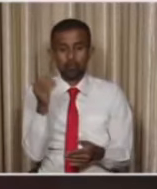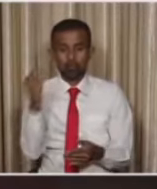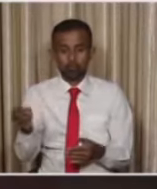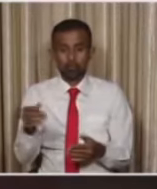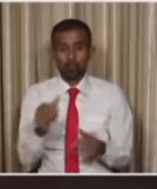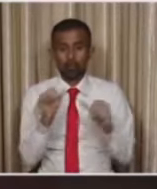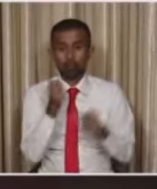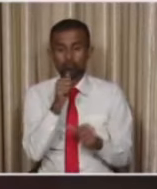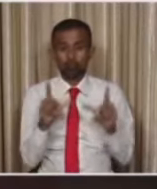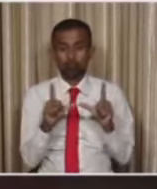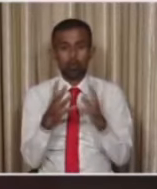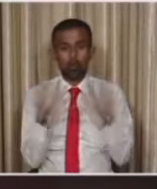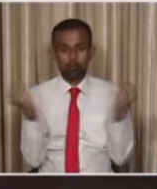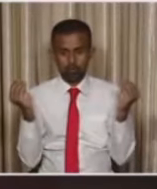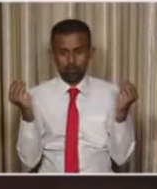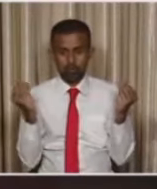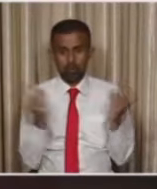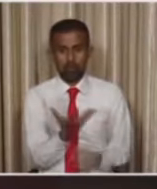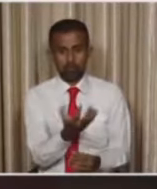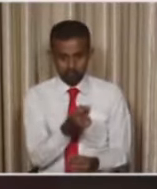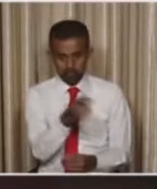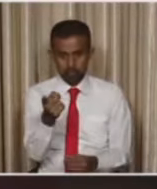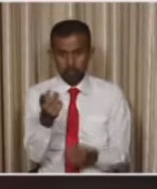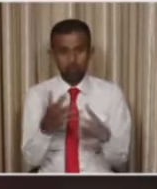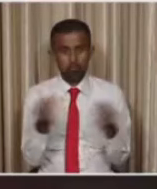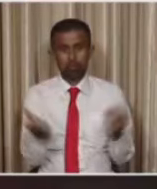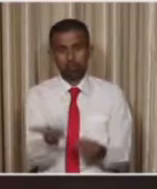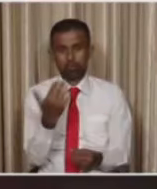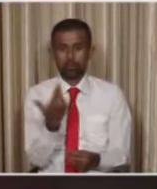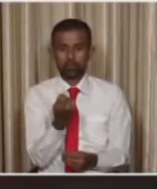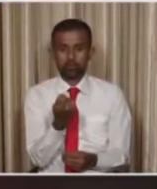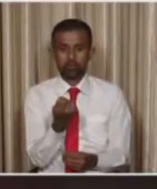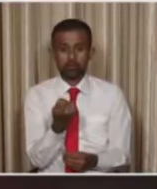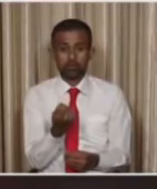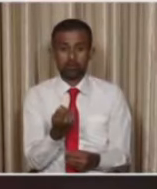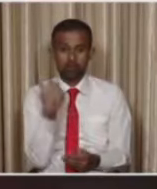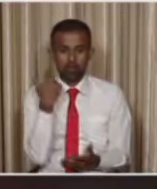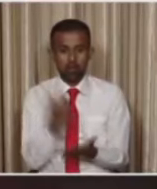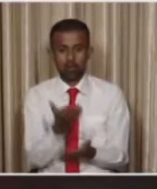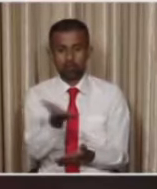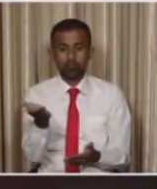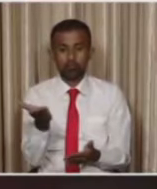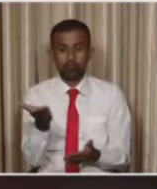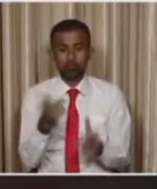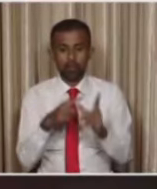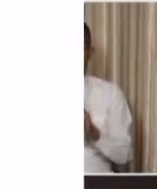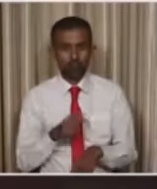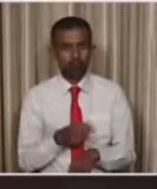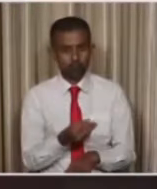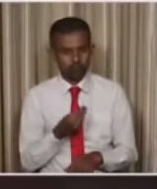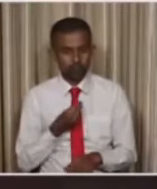බාර් ලයිසන්ස් ටික අවලංගු කරන එක. ගත්තොයා ඉන්නවනම් ඒක විත්ඩ්‍රෝ කරගන්න දැම්මම නැත්තම් සල්ලි තරම් ආයේ මාර අමාරුවක වැඩෙන්නේ. දැන් ඇඩ්වාන්ස් තරම් ඉන්නේ ගොඩක්